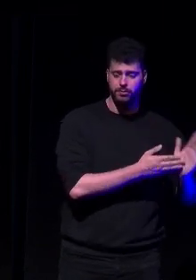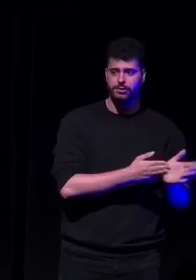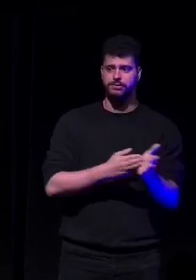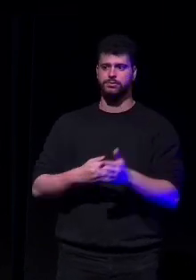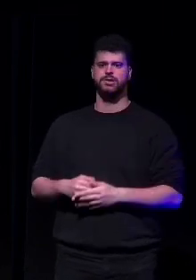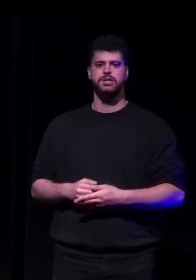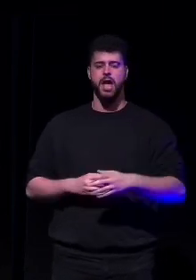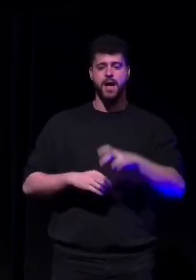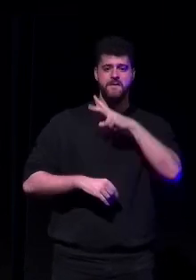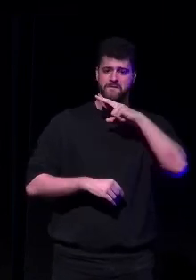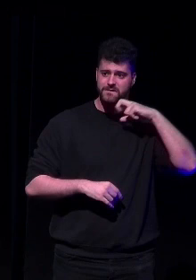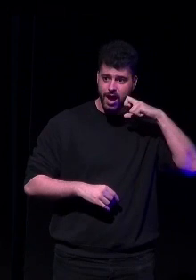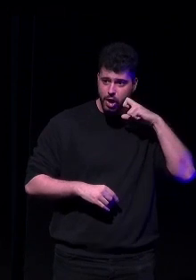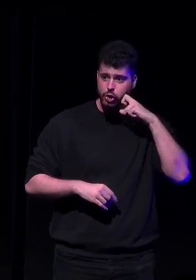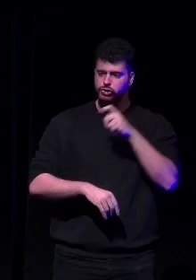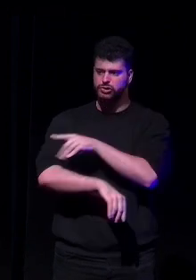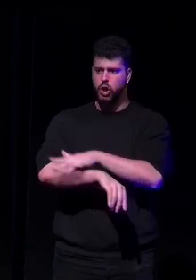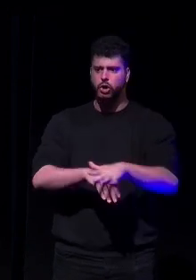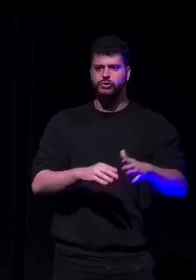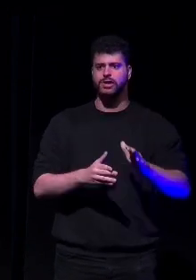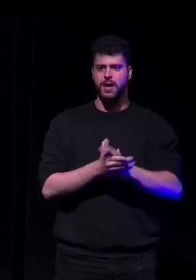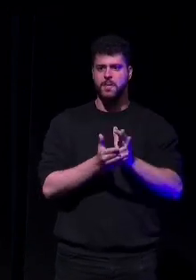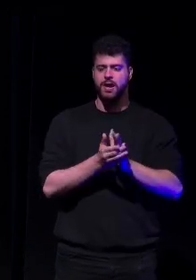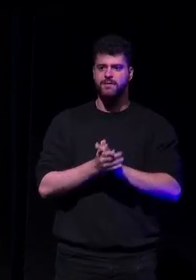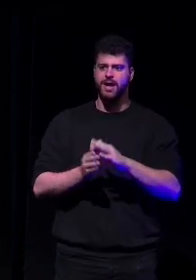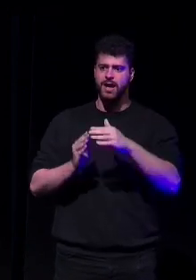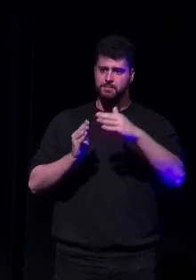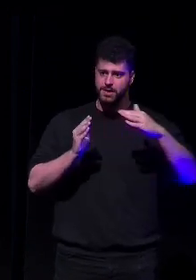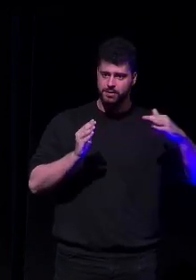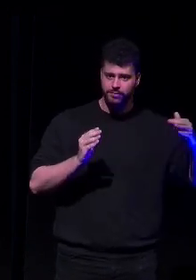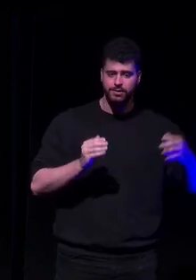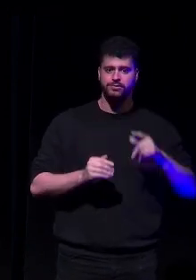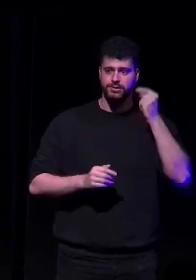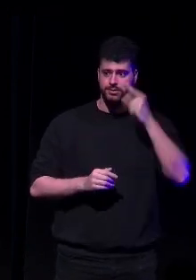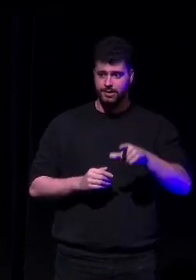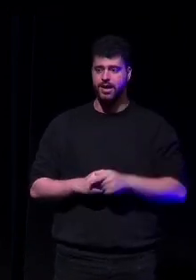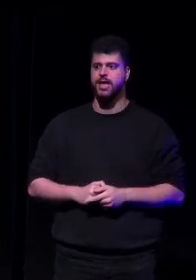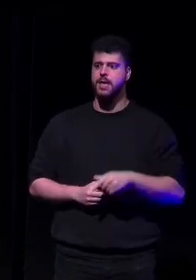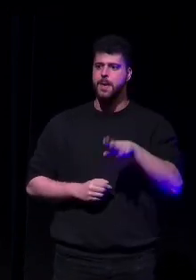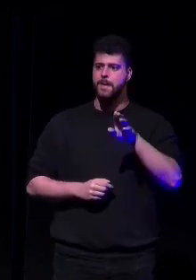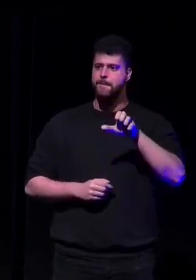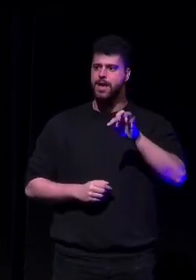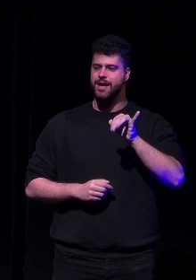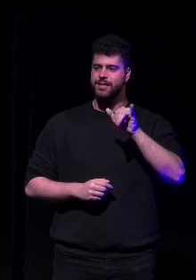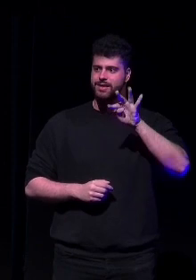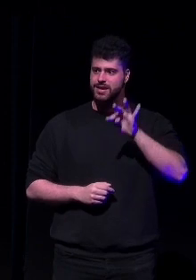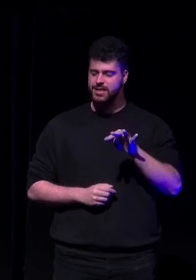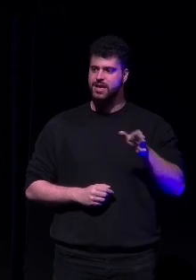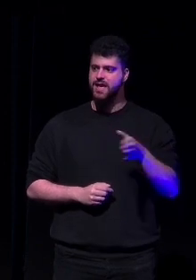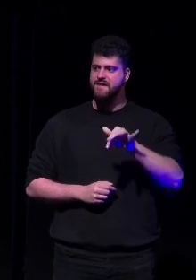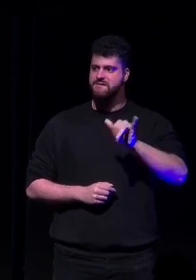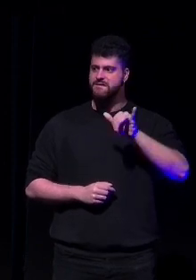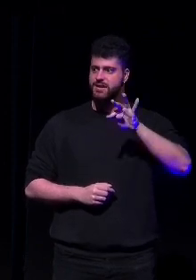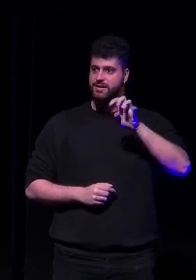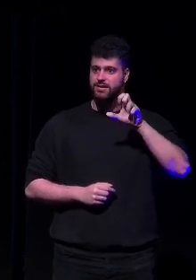Costa Brava i Pirineu de Girona, en clau inspiradora, ha estat per l'editorial francesa Petit Fiter. Poden veure unes imatges de la col·lecció de